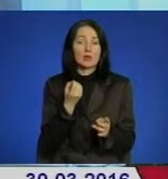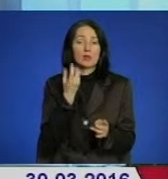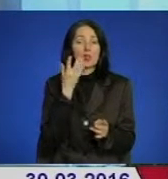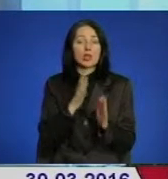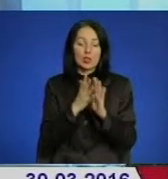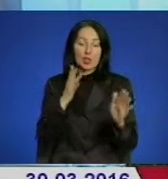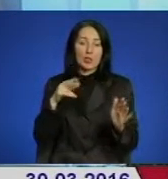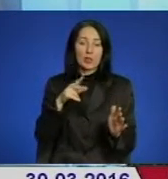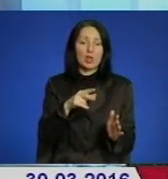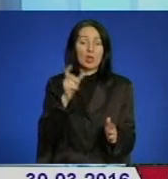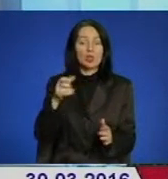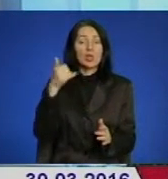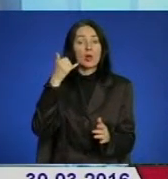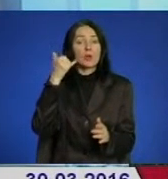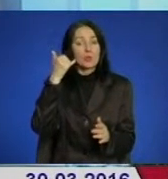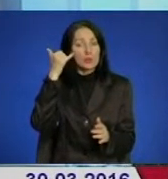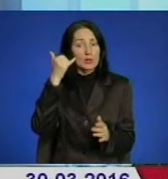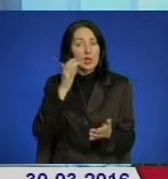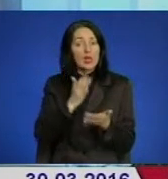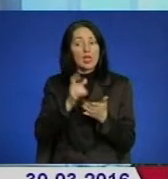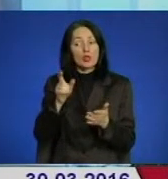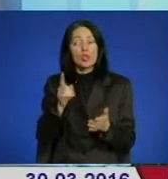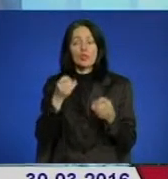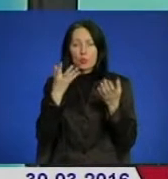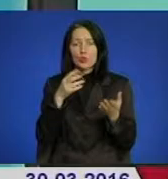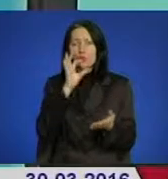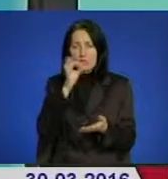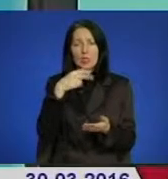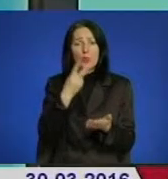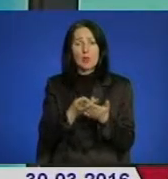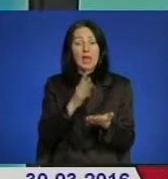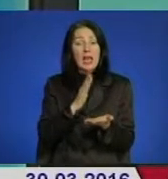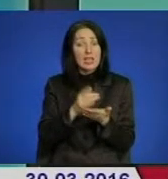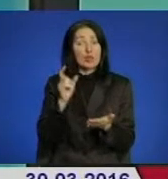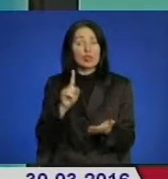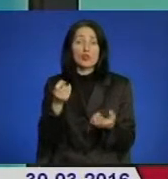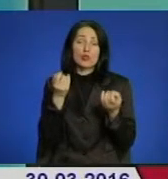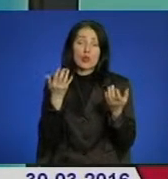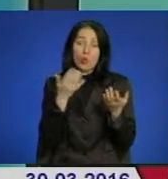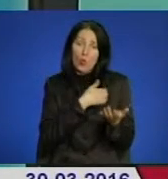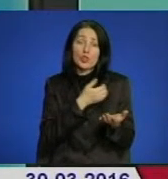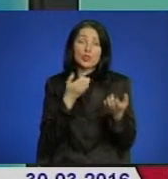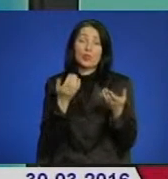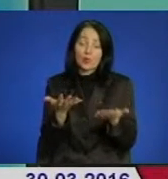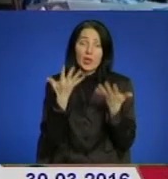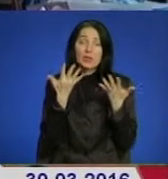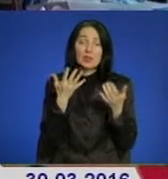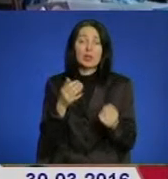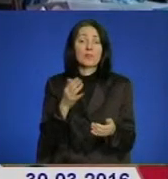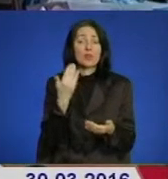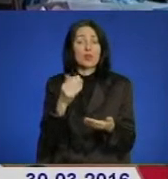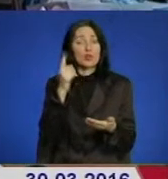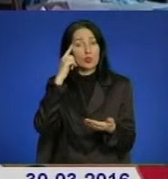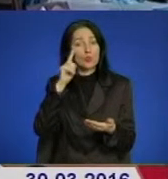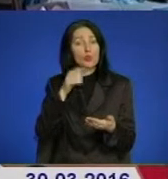Є людина, що подала показники, все, а є людина, що може хоче щось вияснити. На вашу думку, в чому проблемах? Я думаю, що ситуація